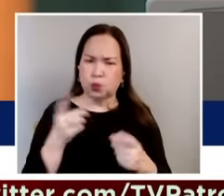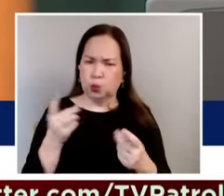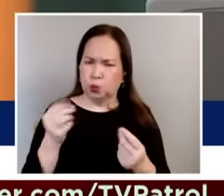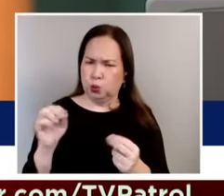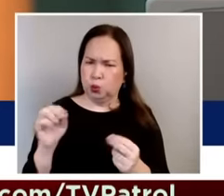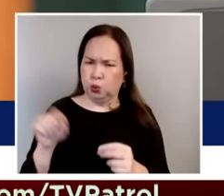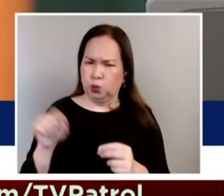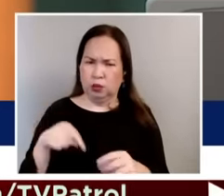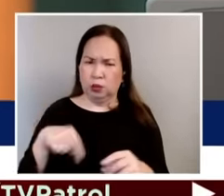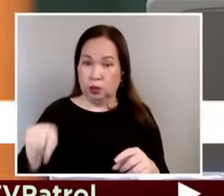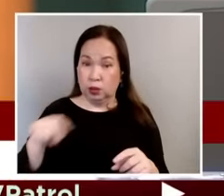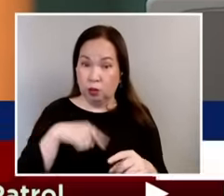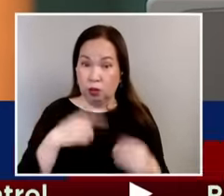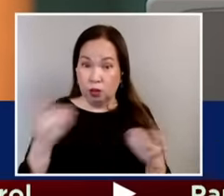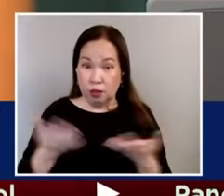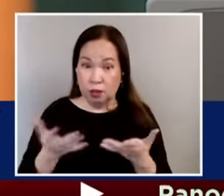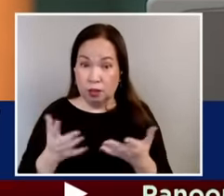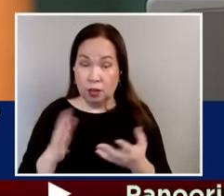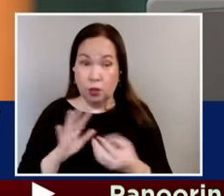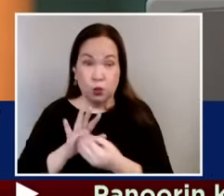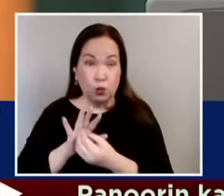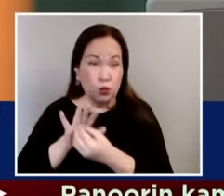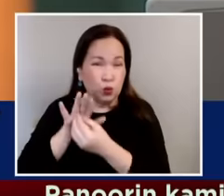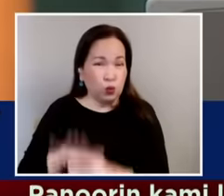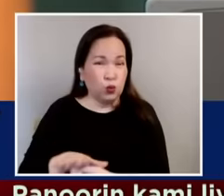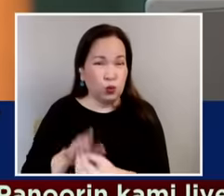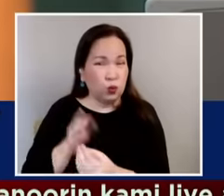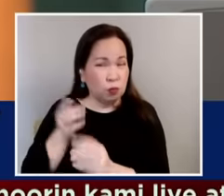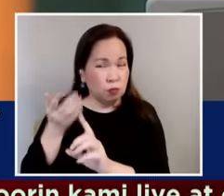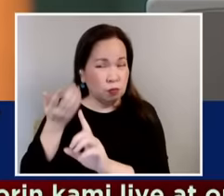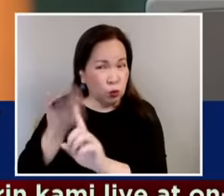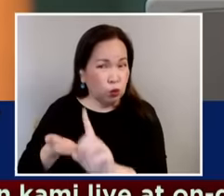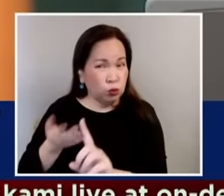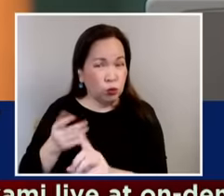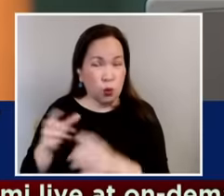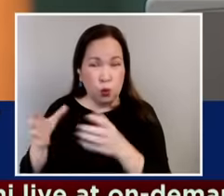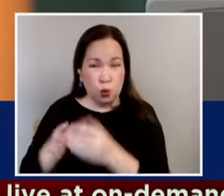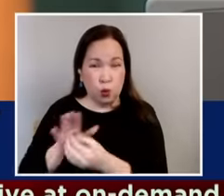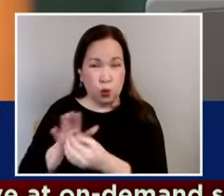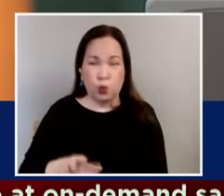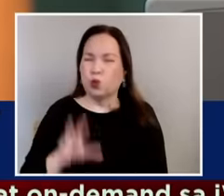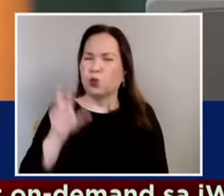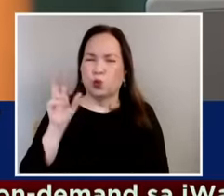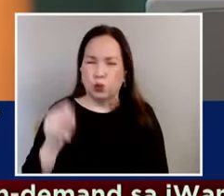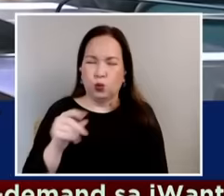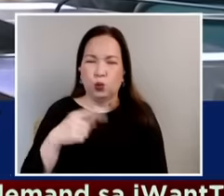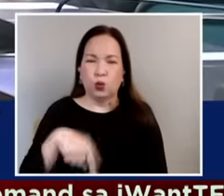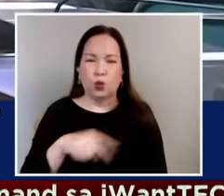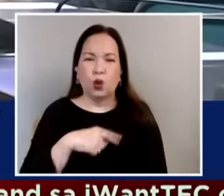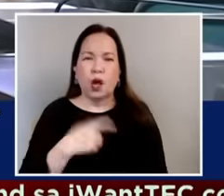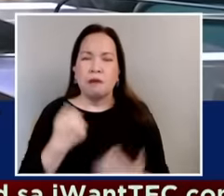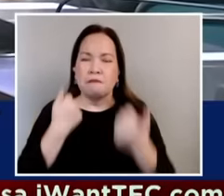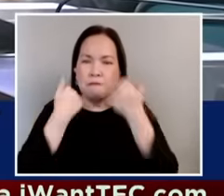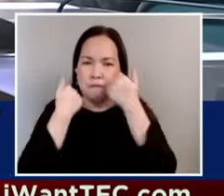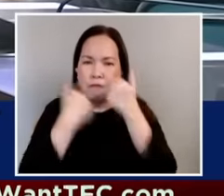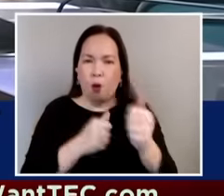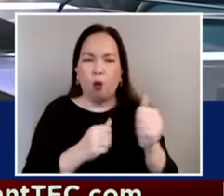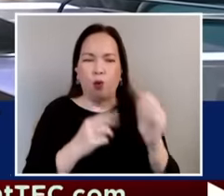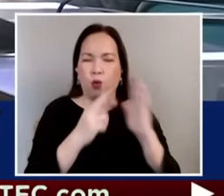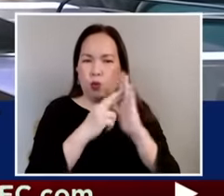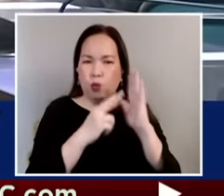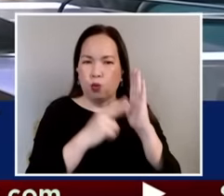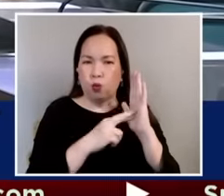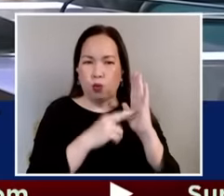idiin ang particular na tao o grupo. Ang idiin po natin dito ang rule of law. Aminado naman si